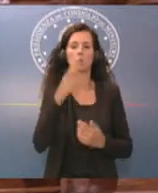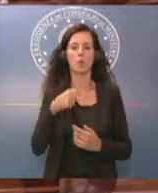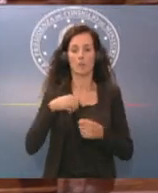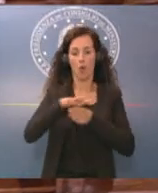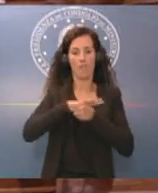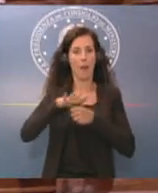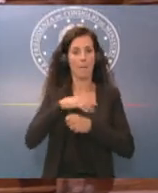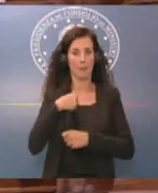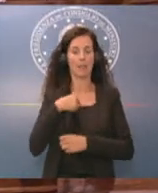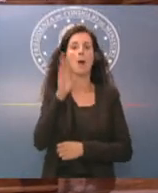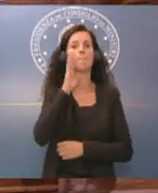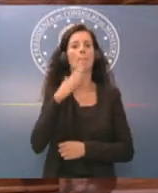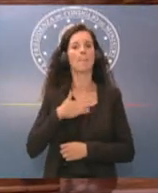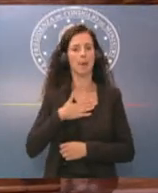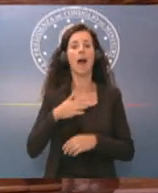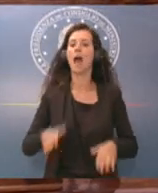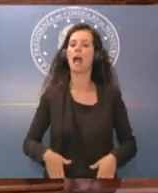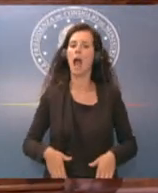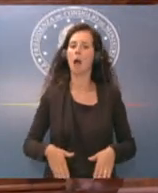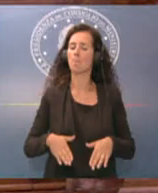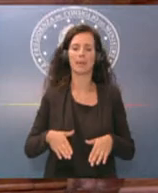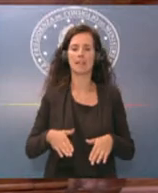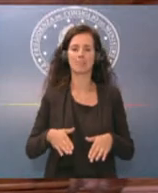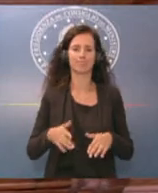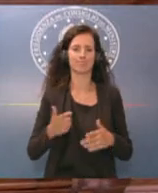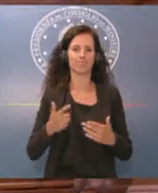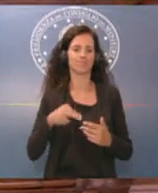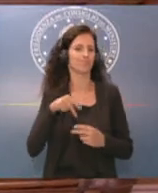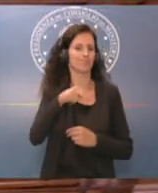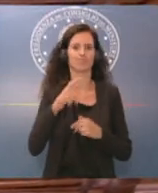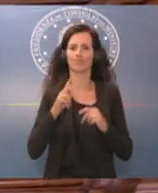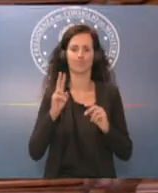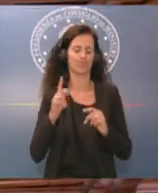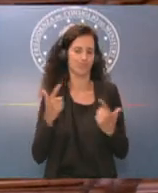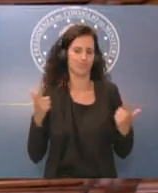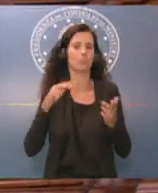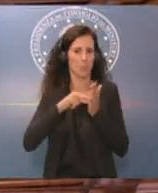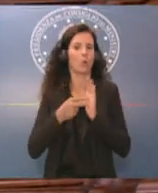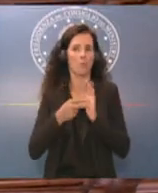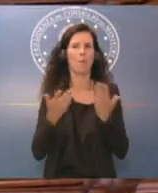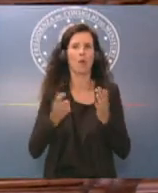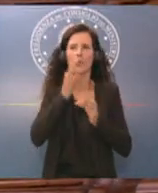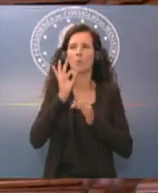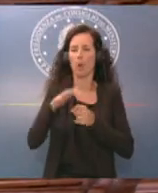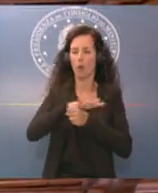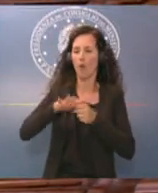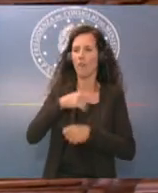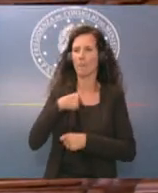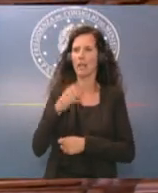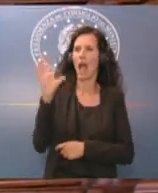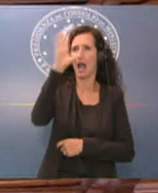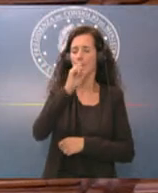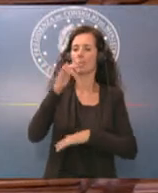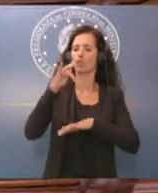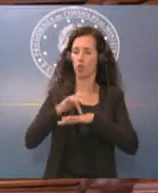padre non aveva l'uso delle gambe, quindi abbiamo toccato con mano cosa vuol dire disabilità, nonostante questo